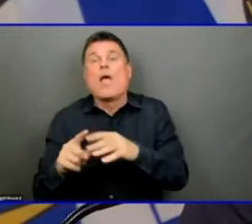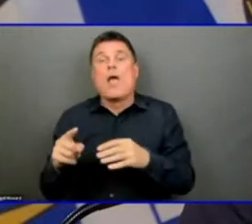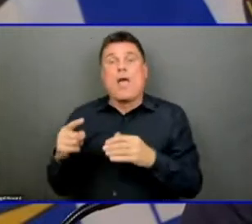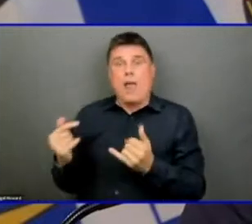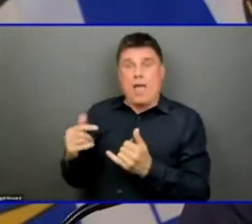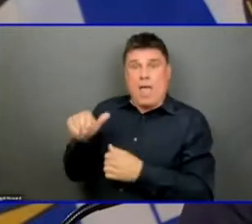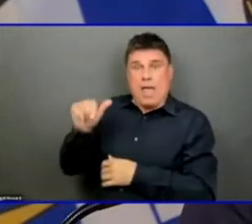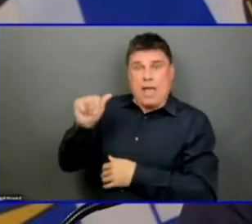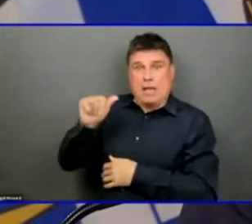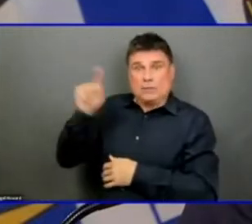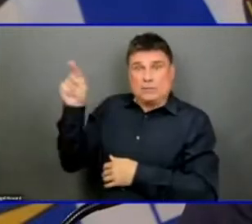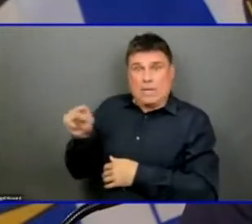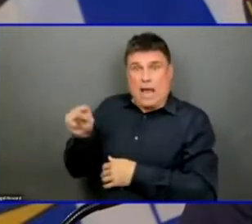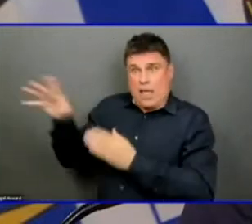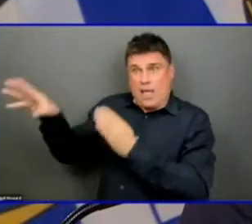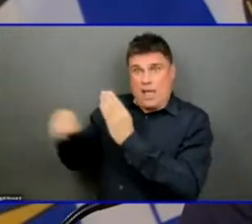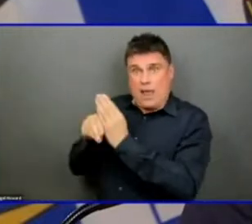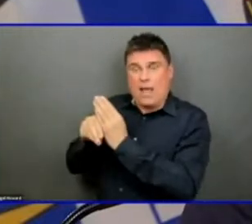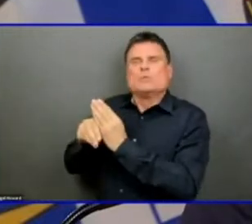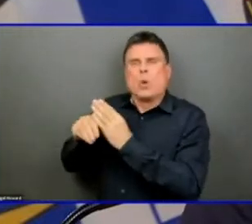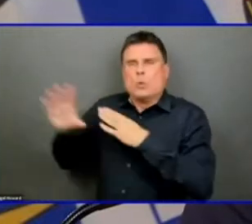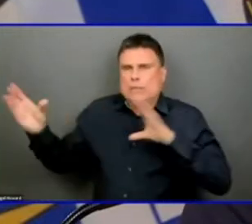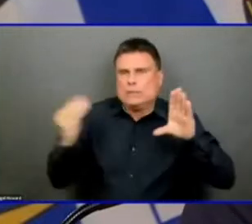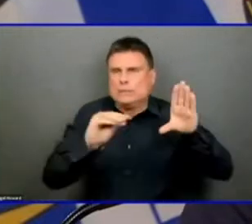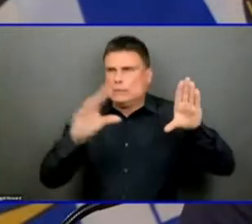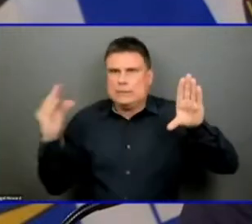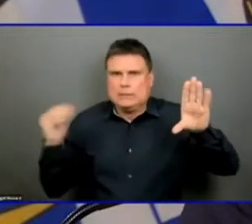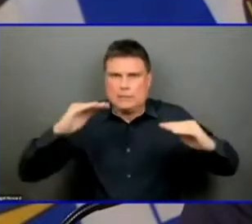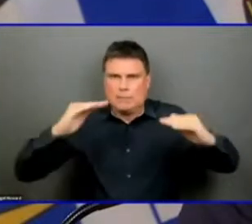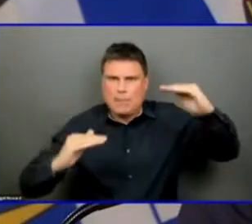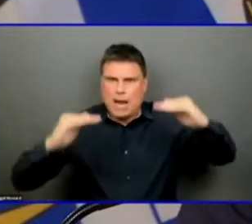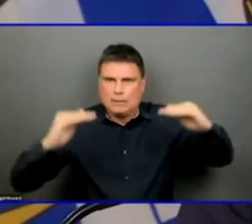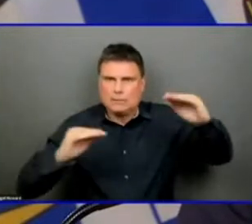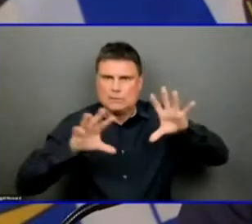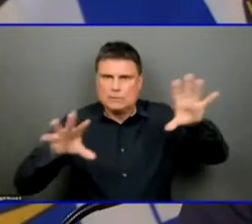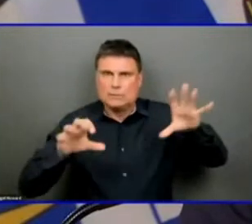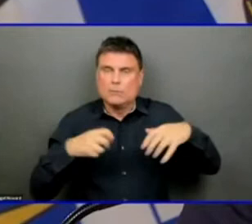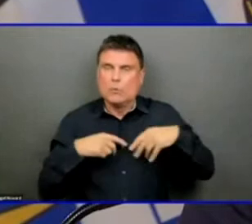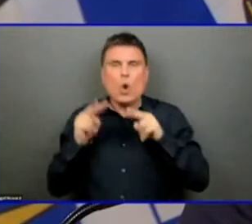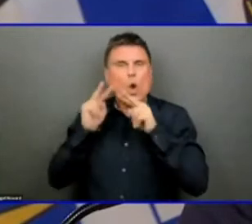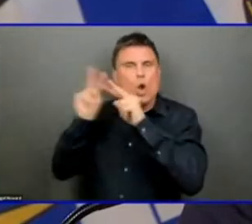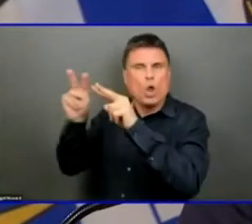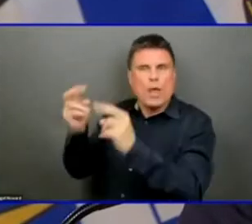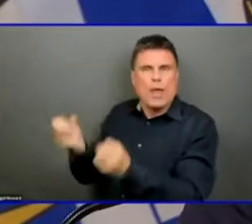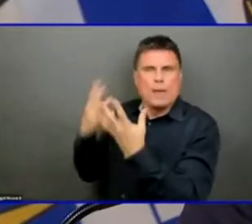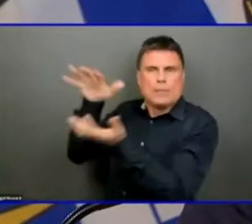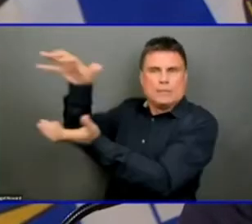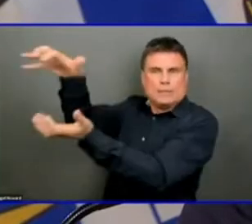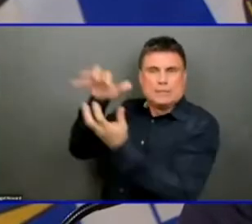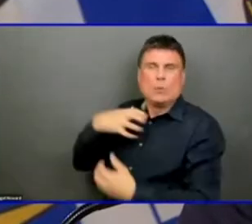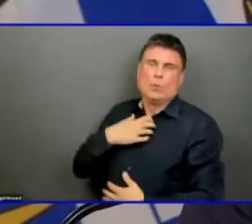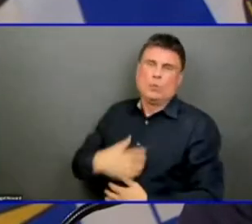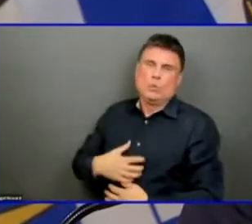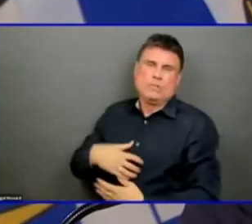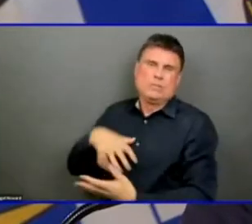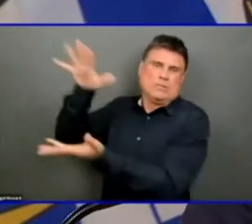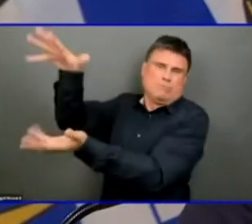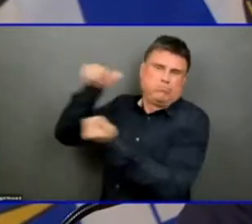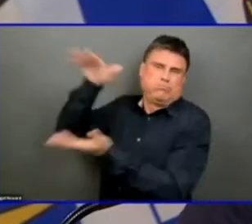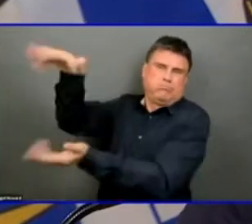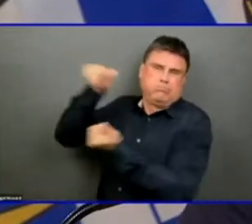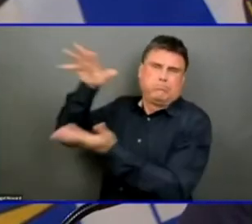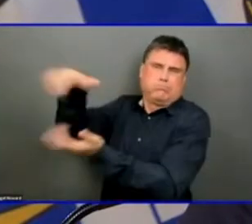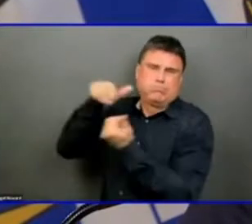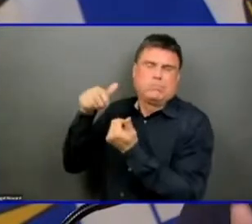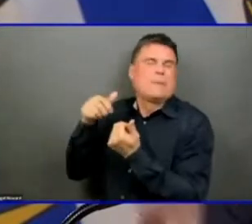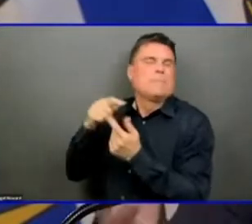It just wish we had it today 那 as 么伯 opposed 尼 to 就给大家 in 鼓气 May 啊， and 我们知道 June. 有 So it is 那个